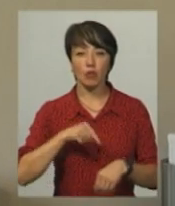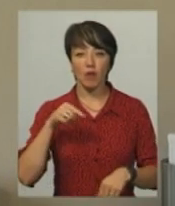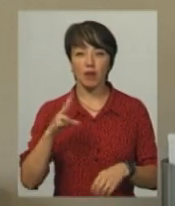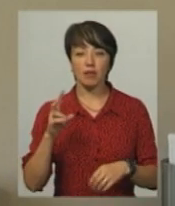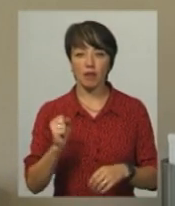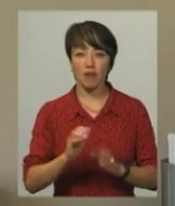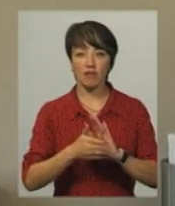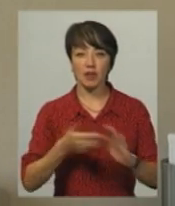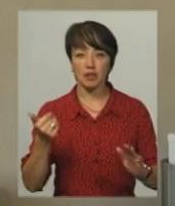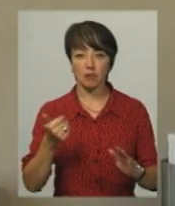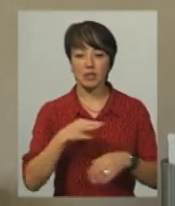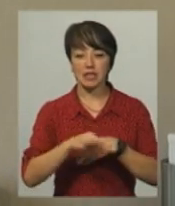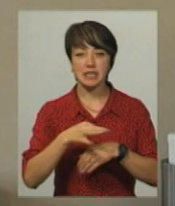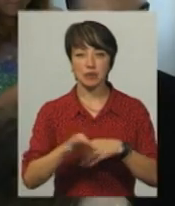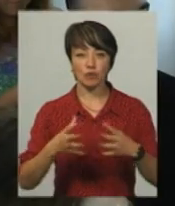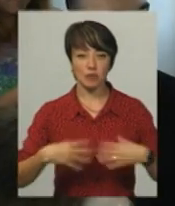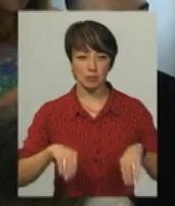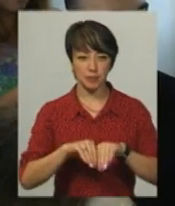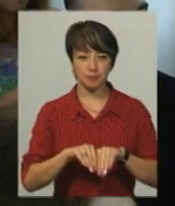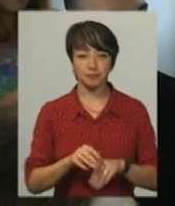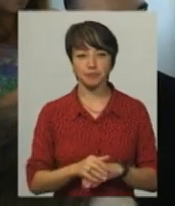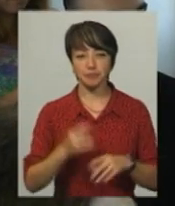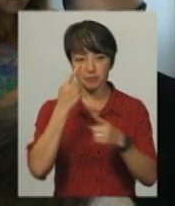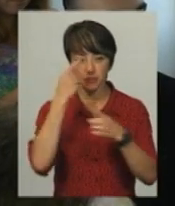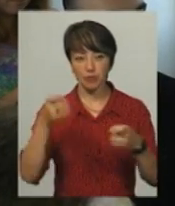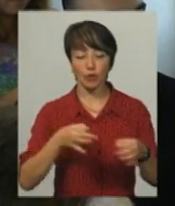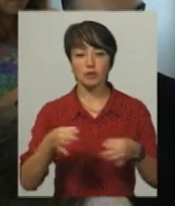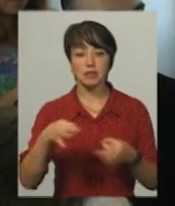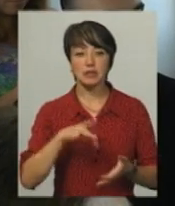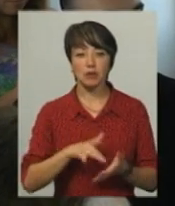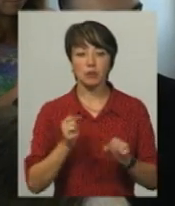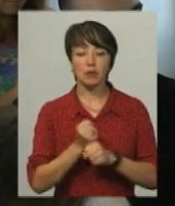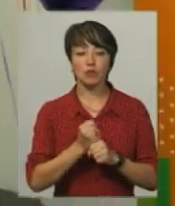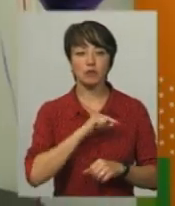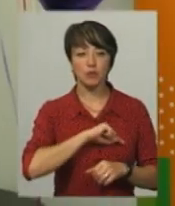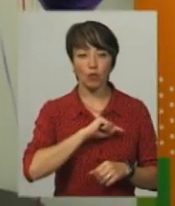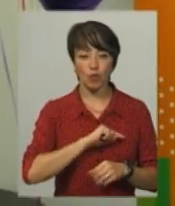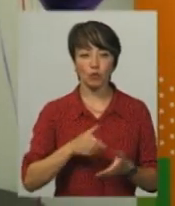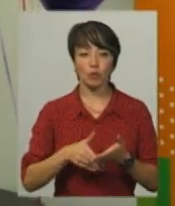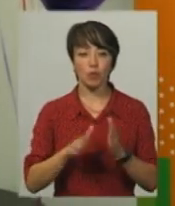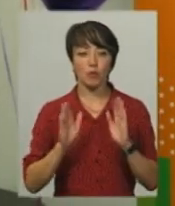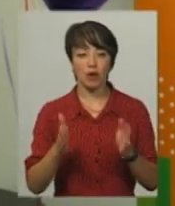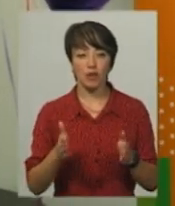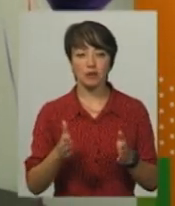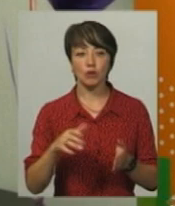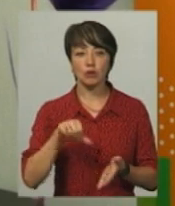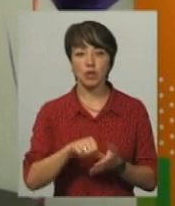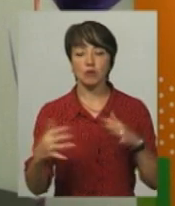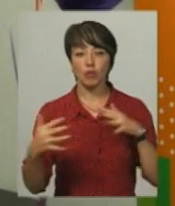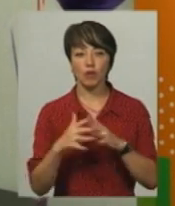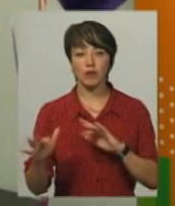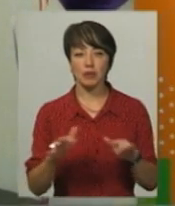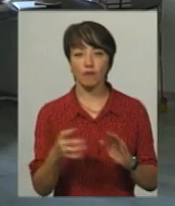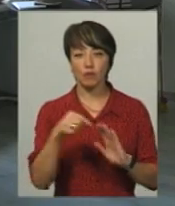на виклики по насильству в сім'ї. У інформаційно-консультативному центрі працюватиме психолог, котрий допомагатиме учасникам бойових дій,